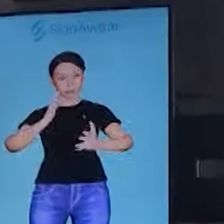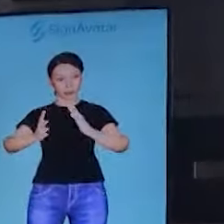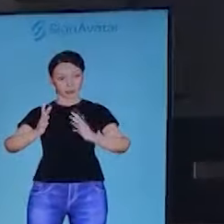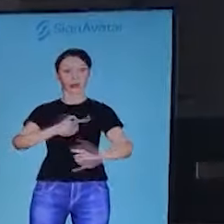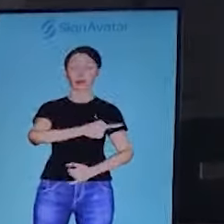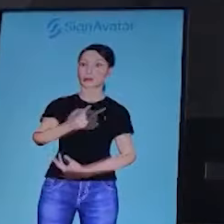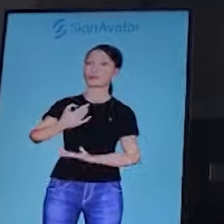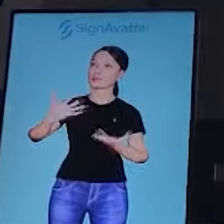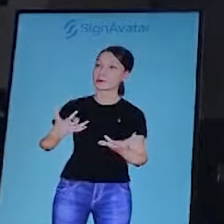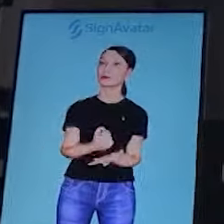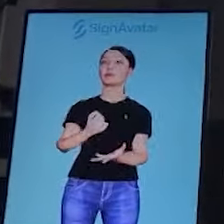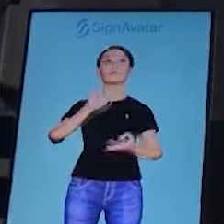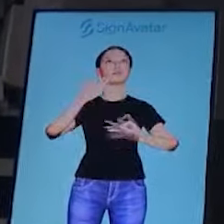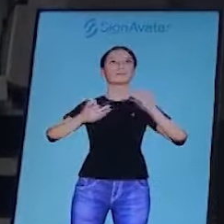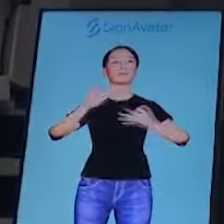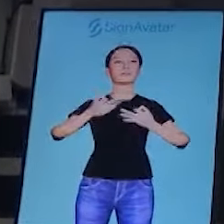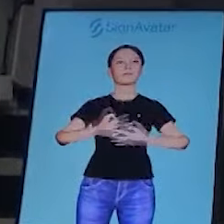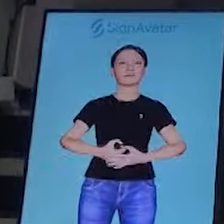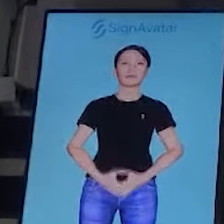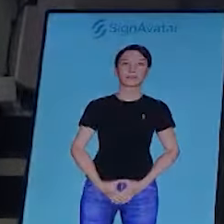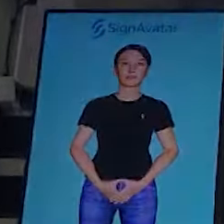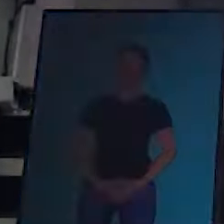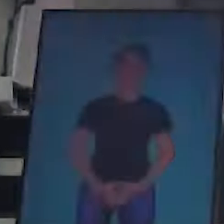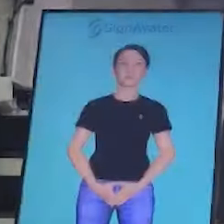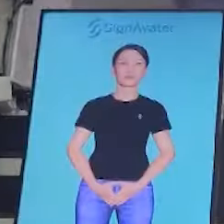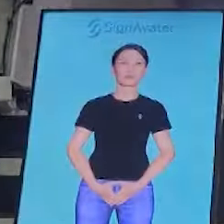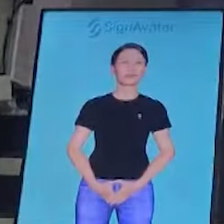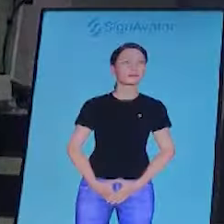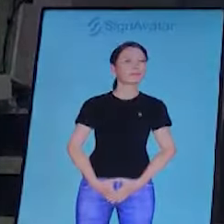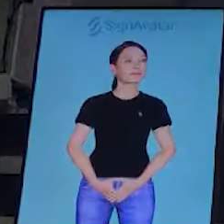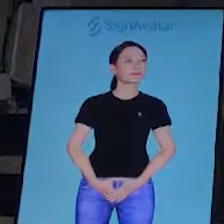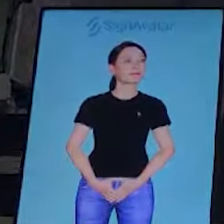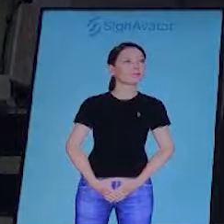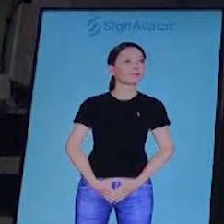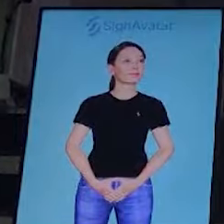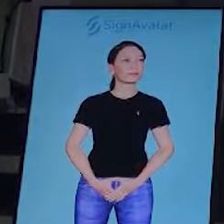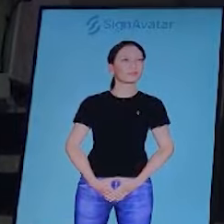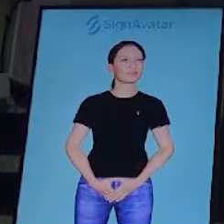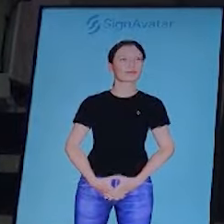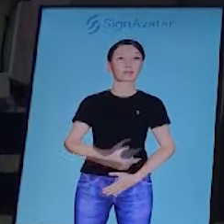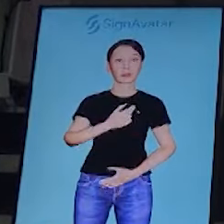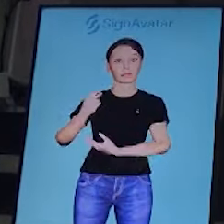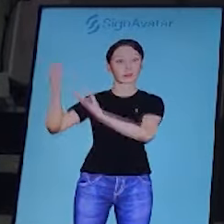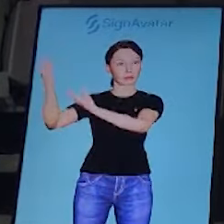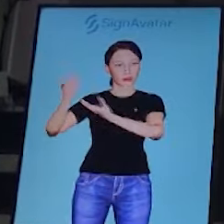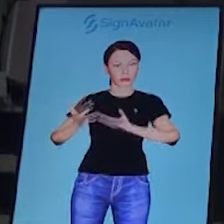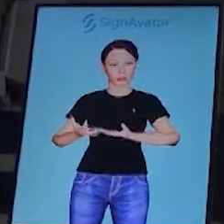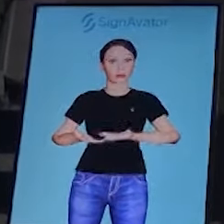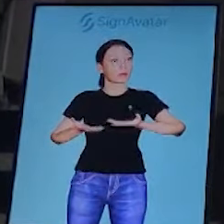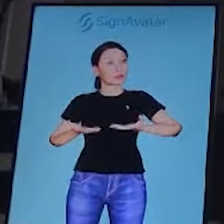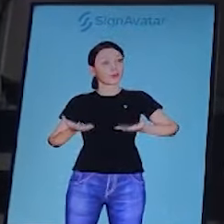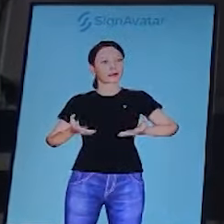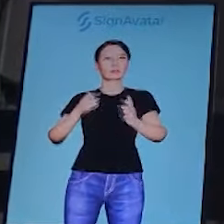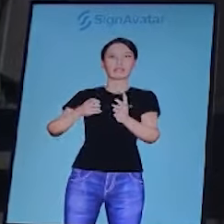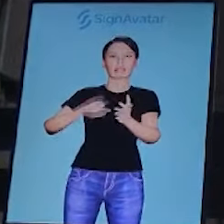napravili, Transport Sign, omogućevamo prosto gluvim ljudima da budu što samostalniji dok putuju. U isto